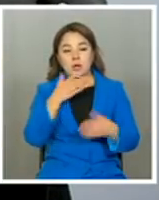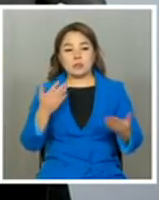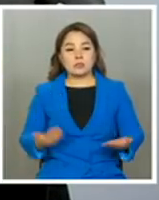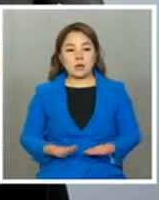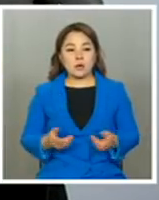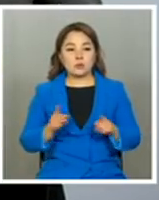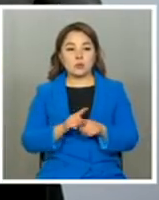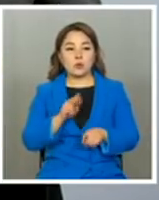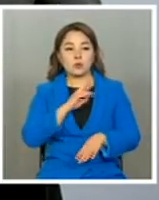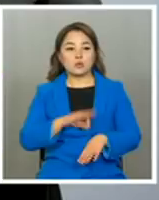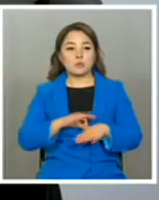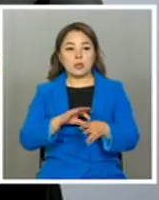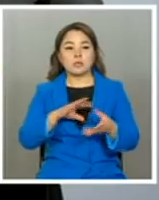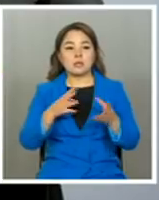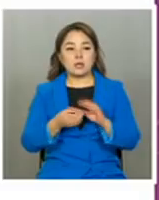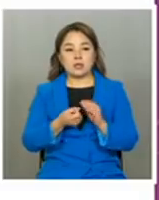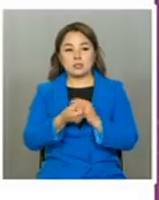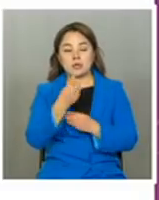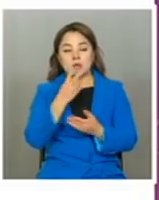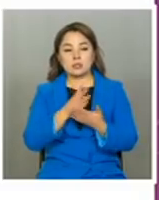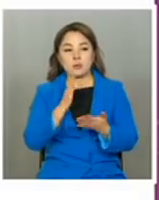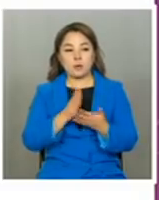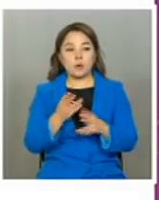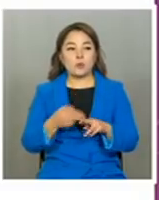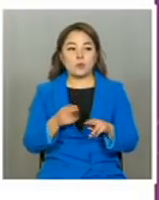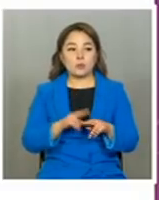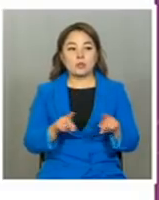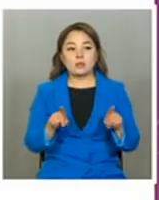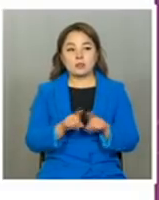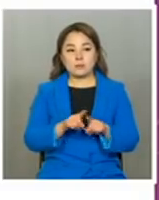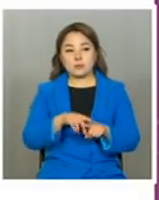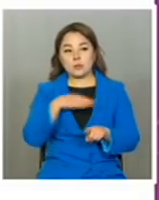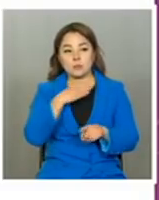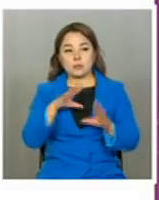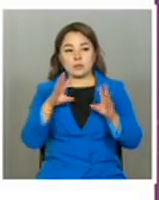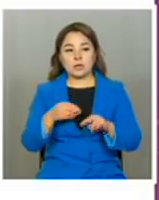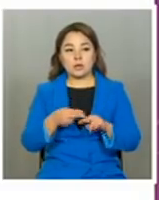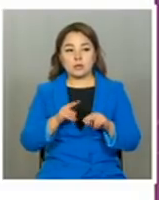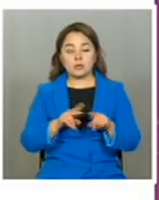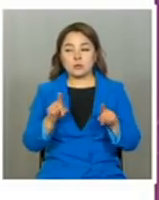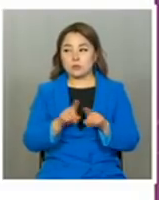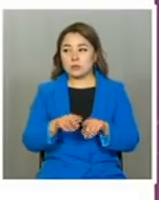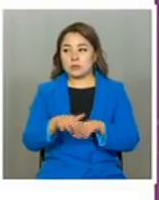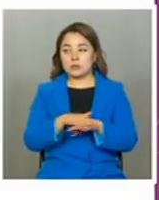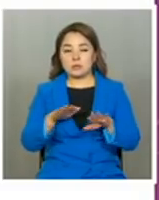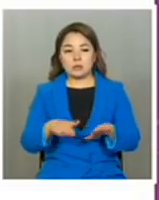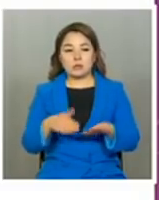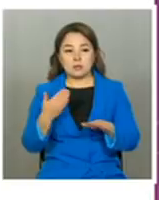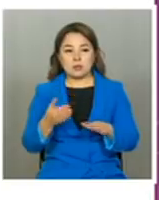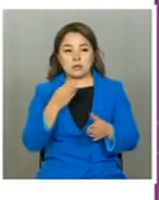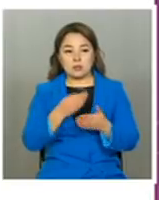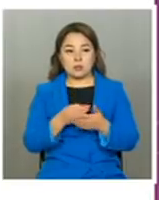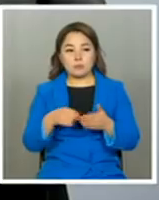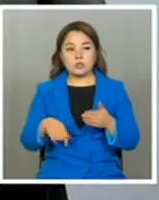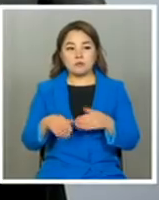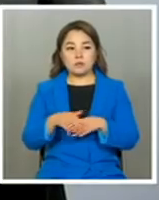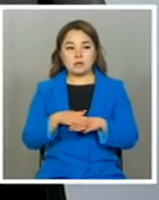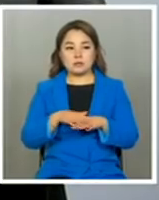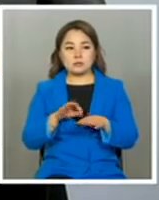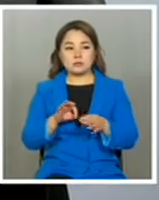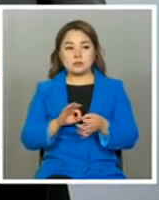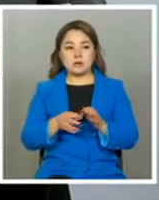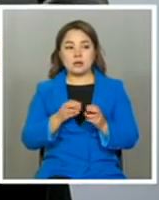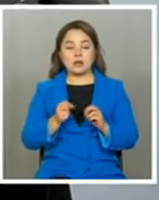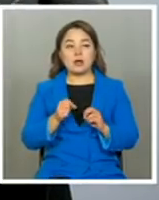жұмыс жасауының нәтижесінде туындайды. Сондай ақ бұлшық еттердегі қажу үдерісі кезінде бұлшық етке АТФ,